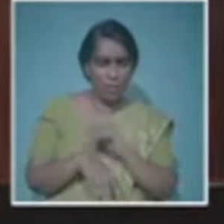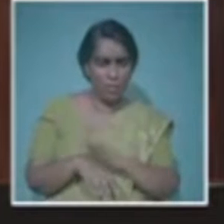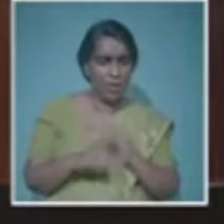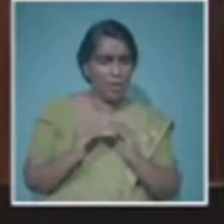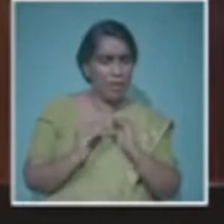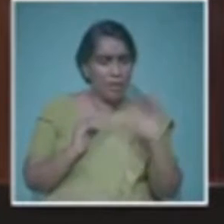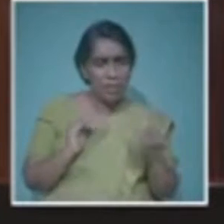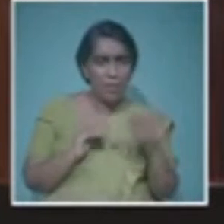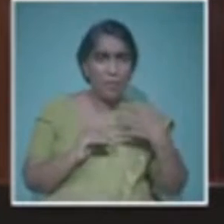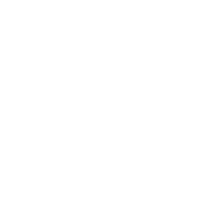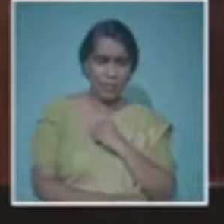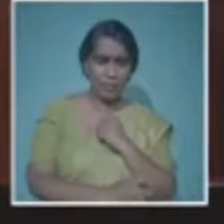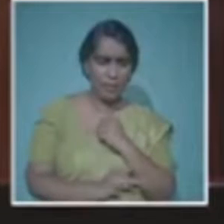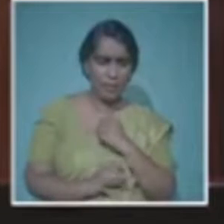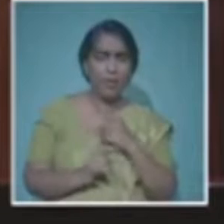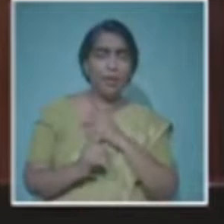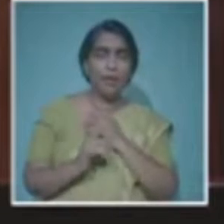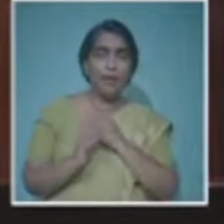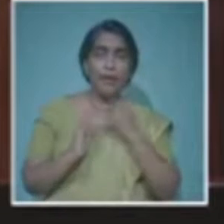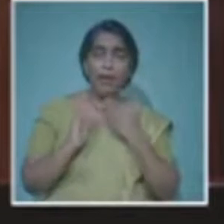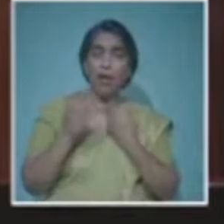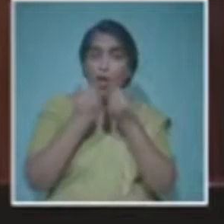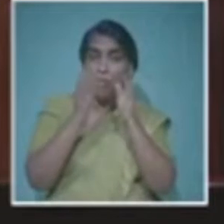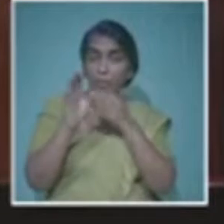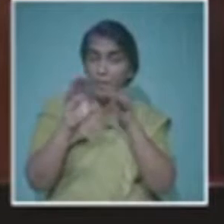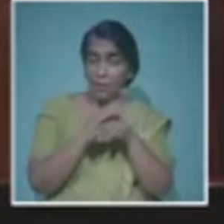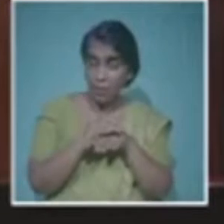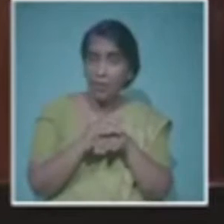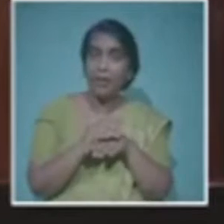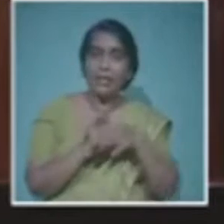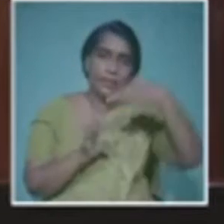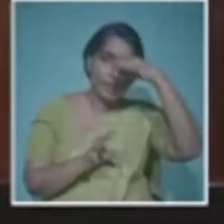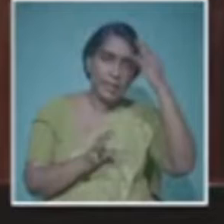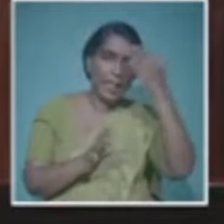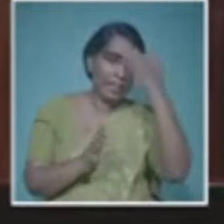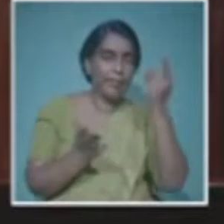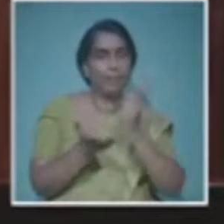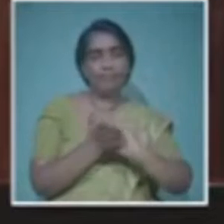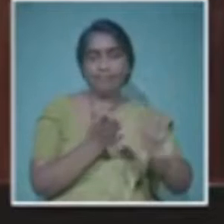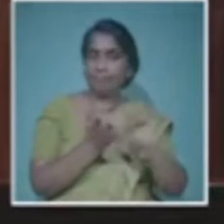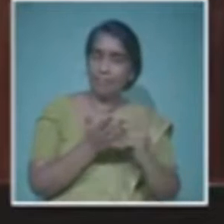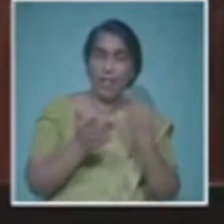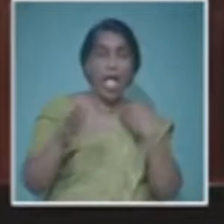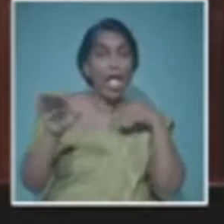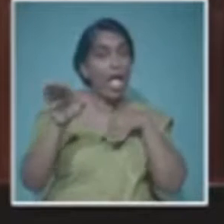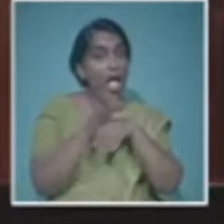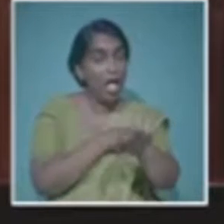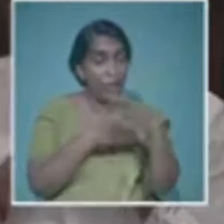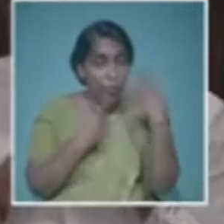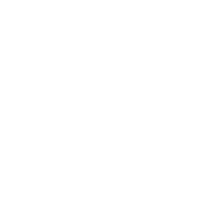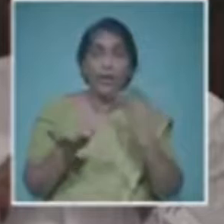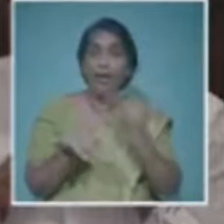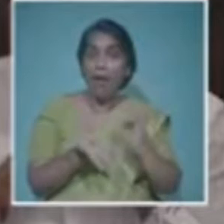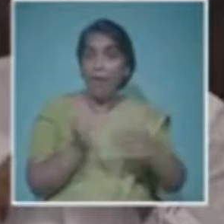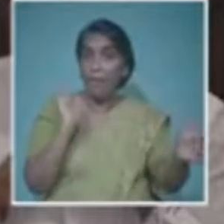ගම්වලින් සිංහල ඉගෙනගෙන එන්ට්‍රන්ස් එක්සෑම් එකෙන් සිංහලෙන් වාඩි වෙන්න පුළුවන් දෙමළින් වාඩි වෙන්න පුළුවන්. ඇතුළට ආවම අපි එළියට යවන්නට